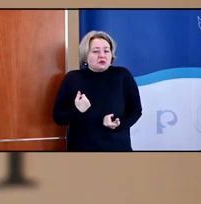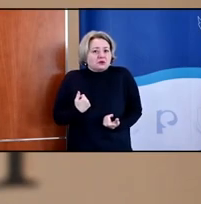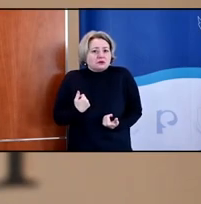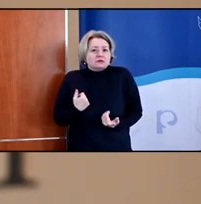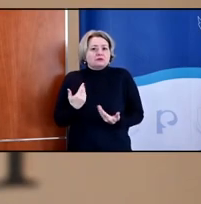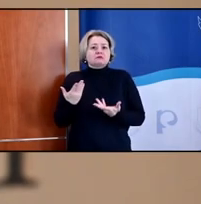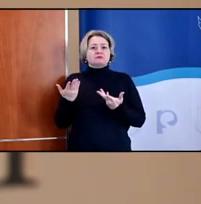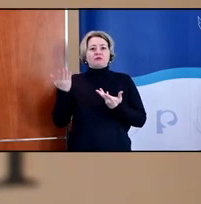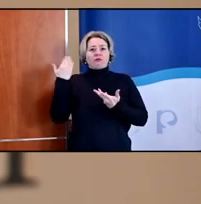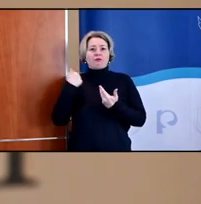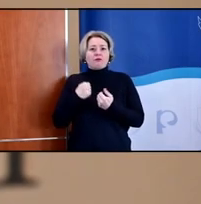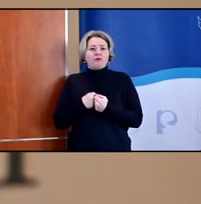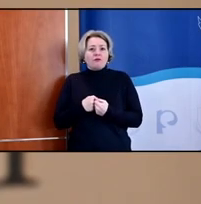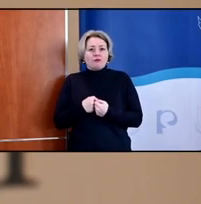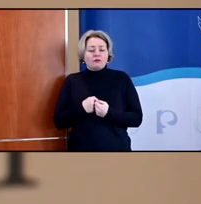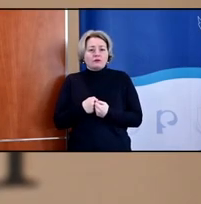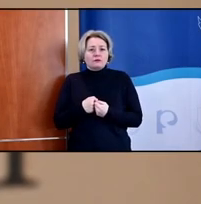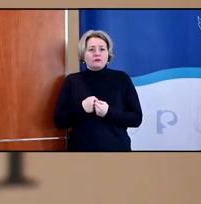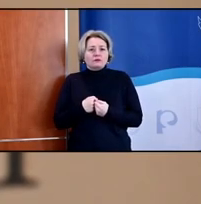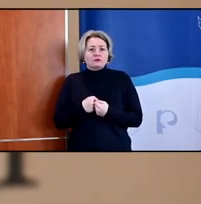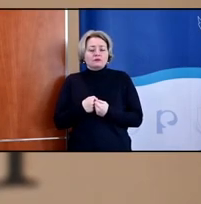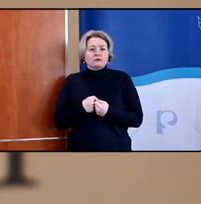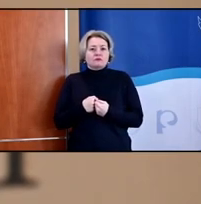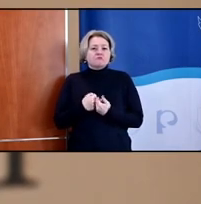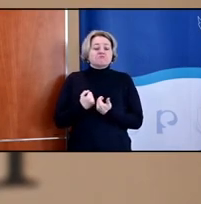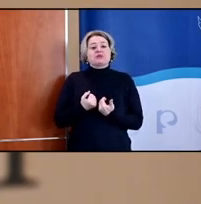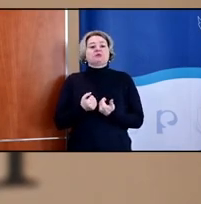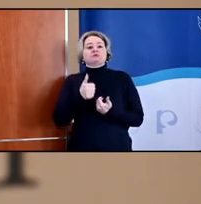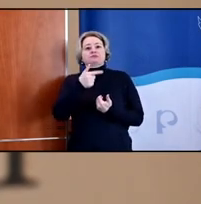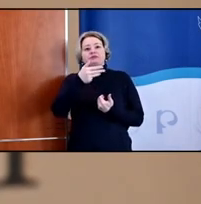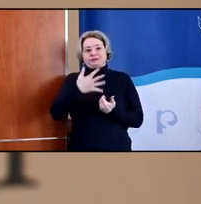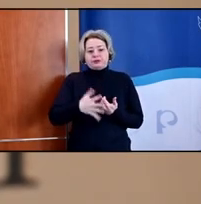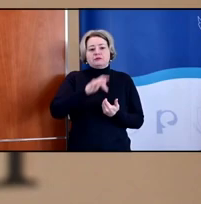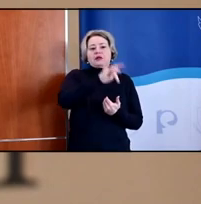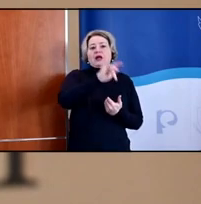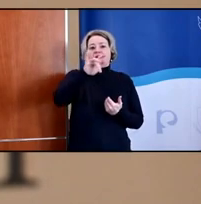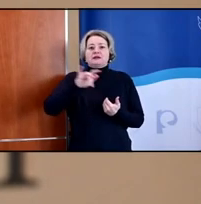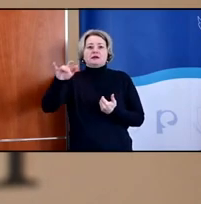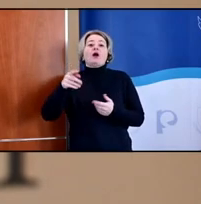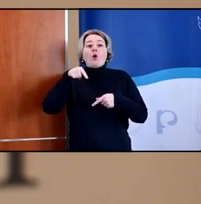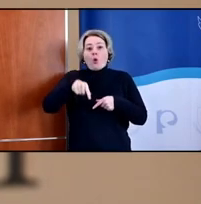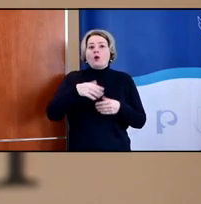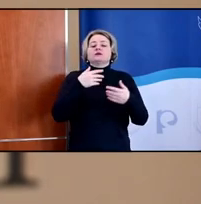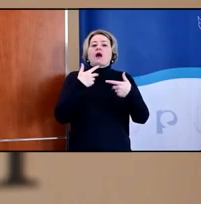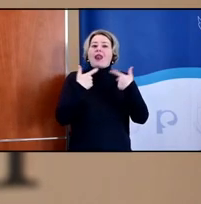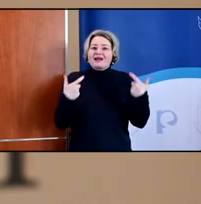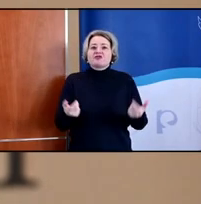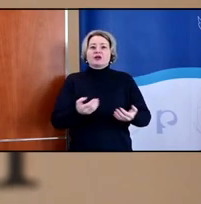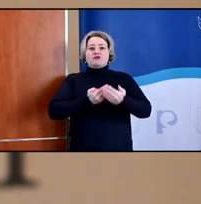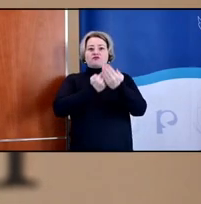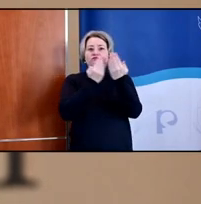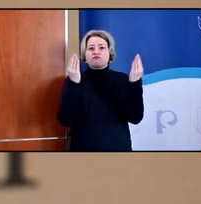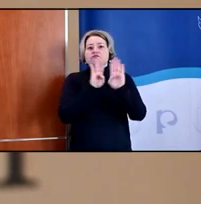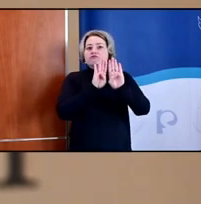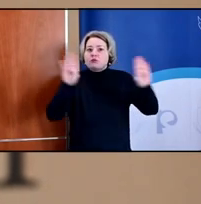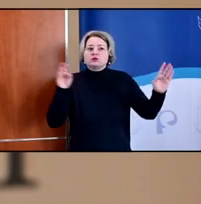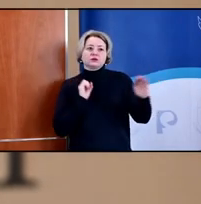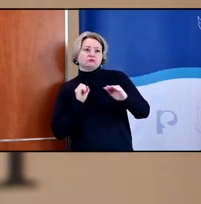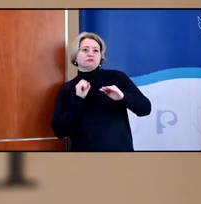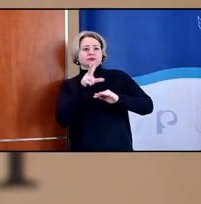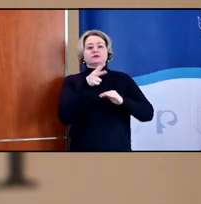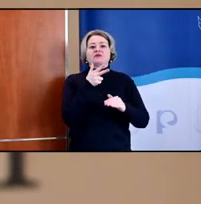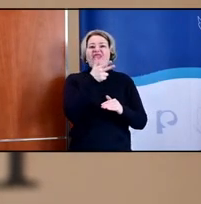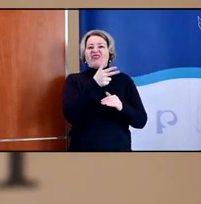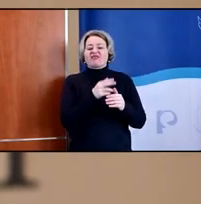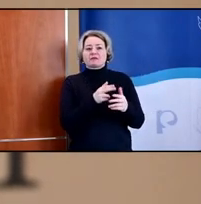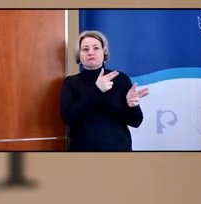adott számú helyszín ahol mozgóképet lehetett vetíteni és ezek közül nagyon kevés szám